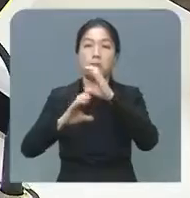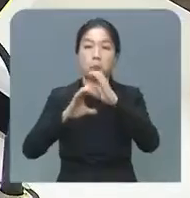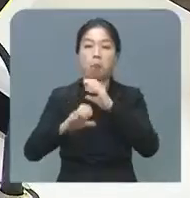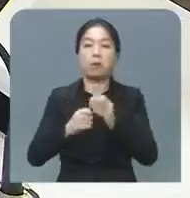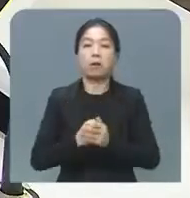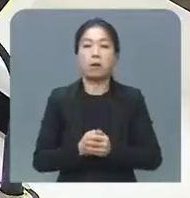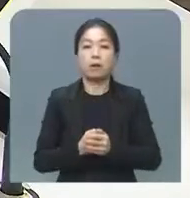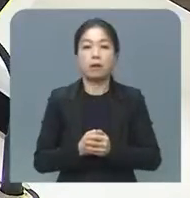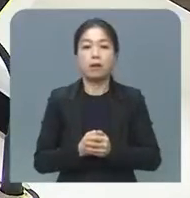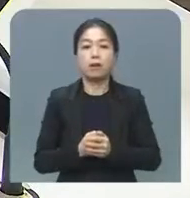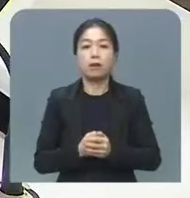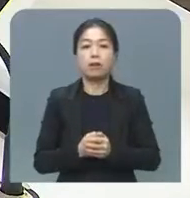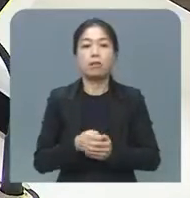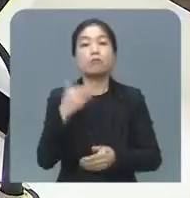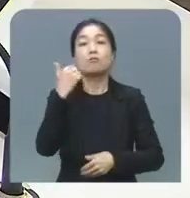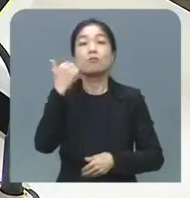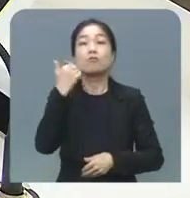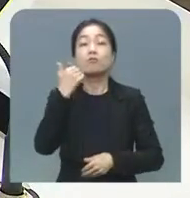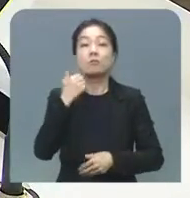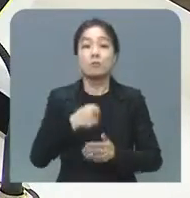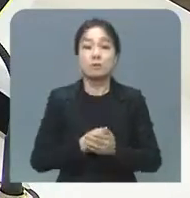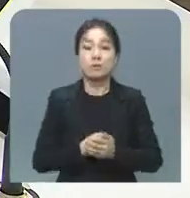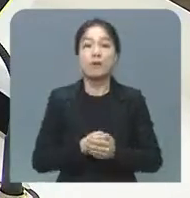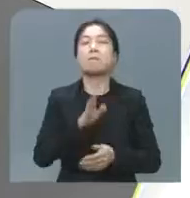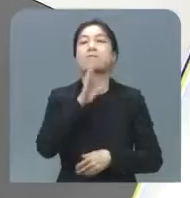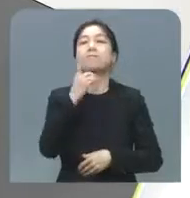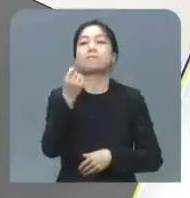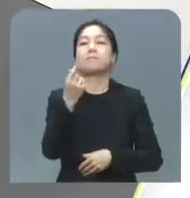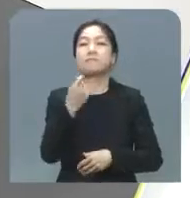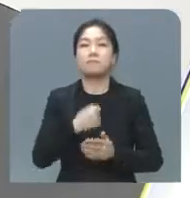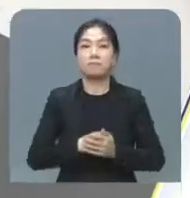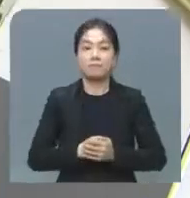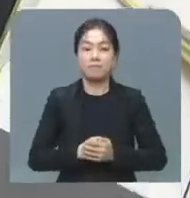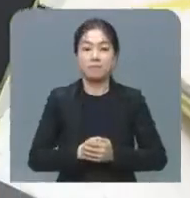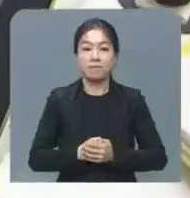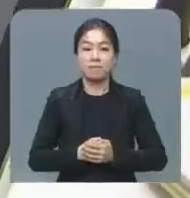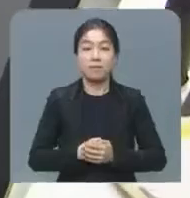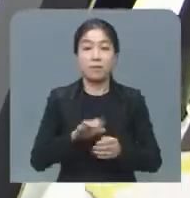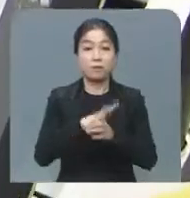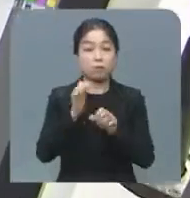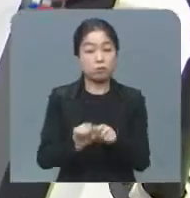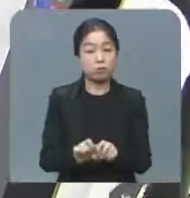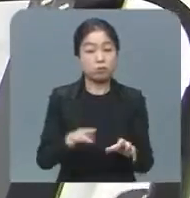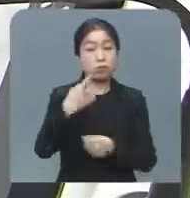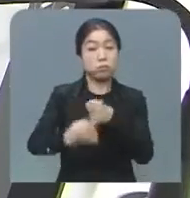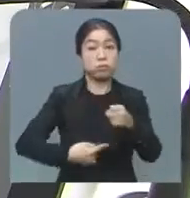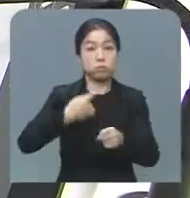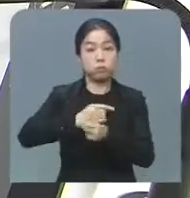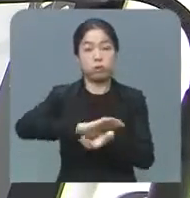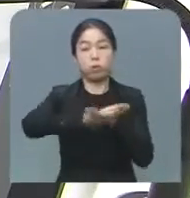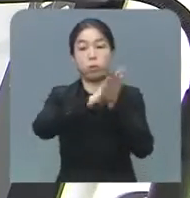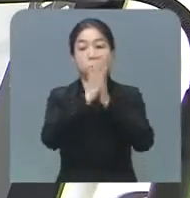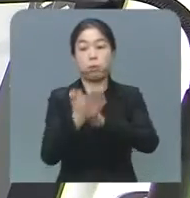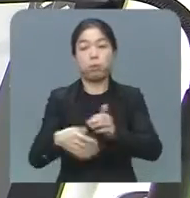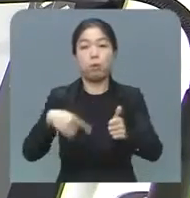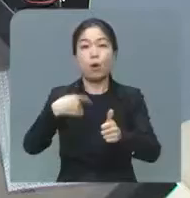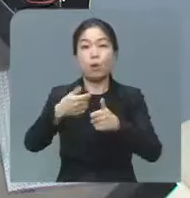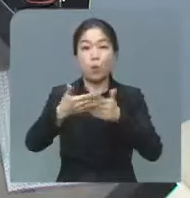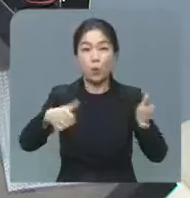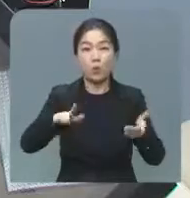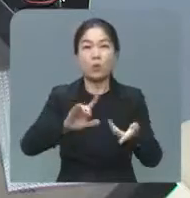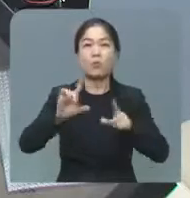보도록 해봐요 걸까 파워 그렇지 그러나 1구 확산 1년이 바꿔놓은 교실의 모습